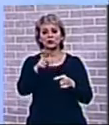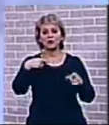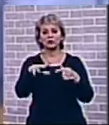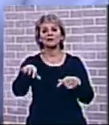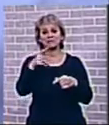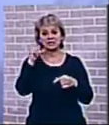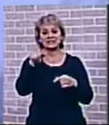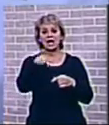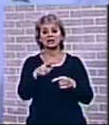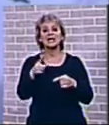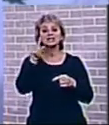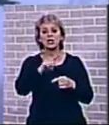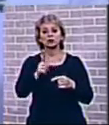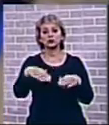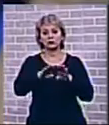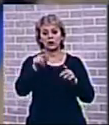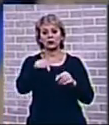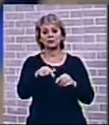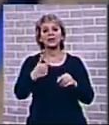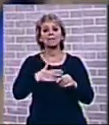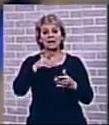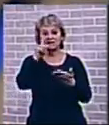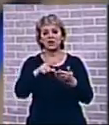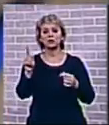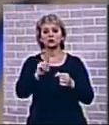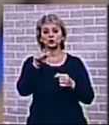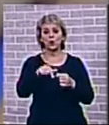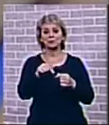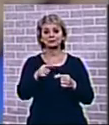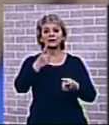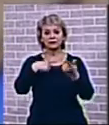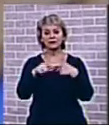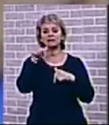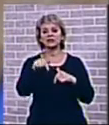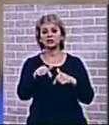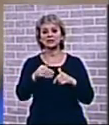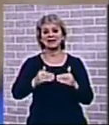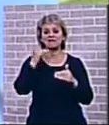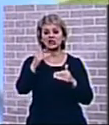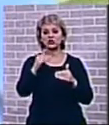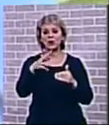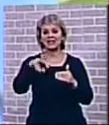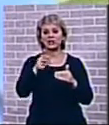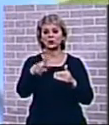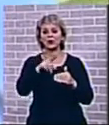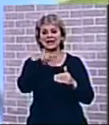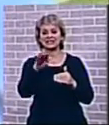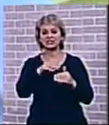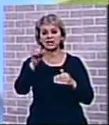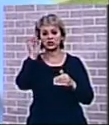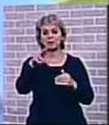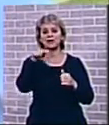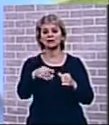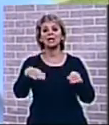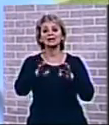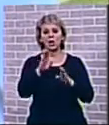вообще разбирается, тот знает, что такое. Мы верим, что он вернется в высшую лигу российского